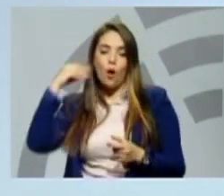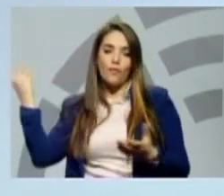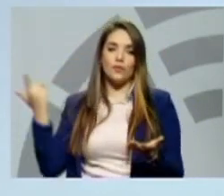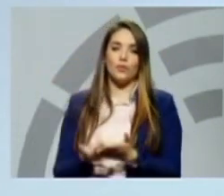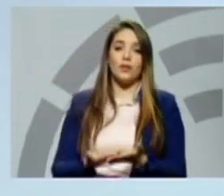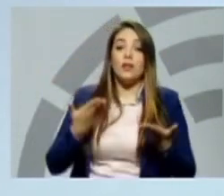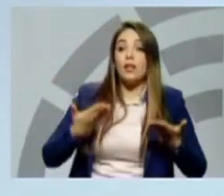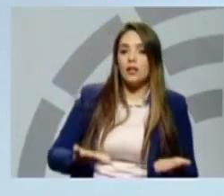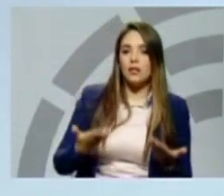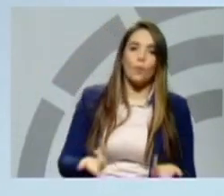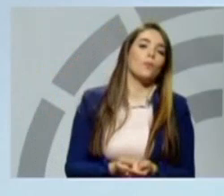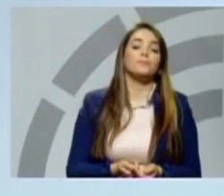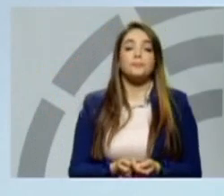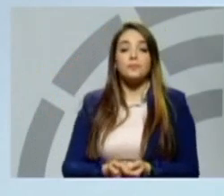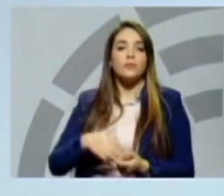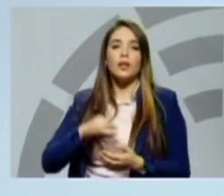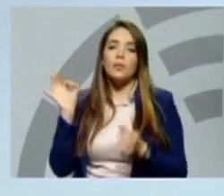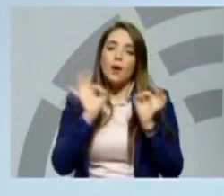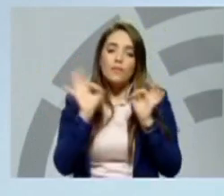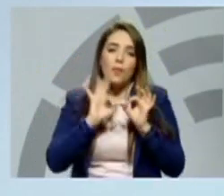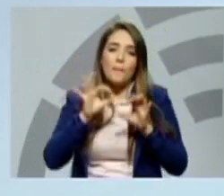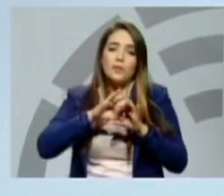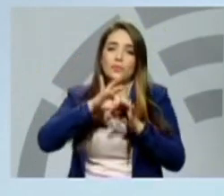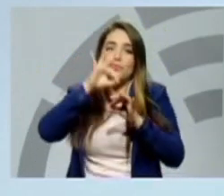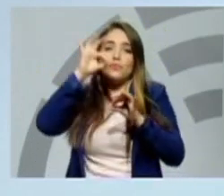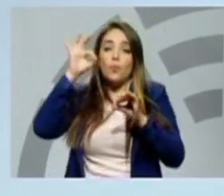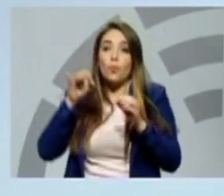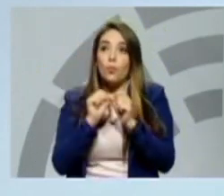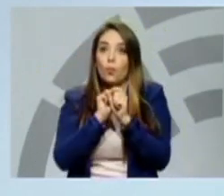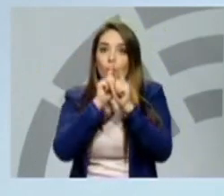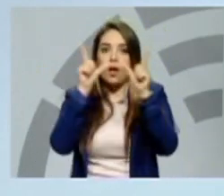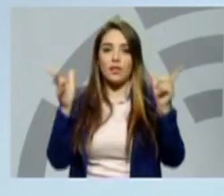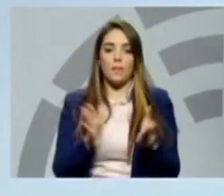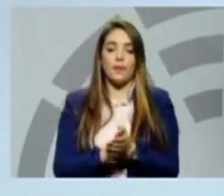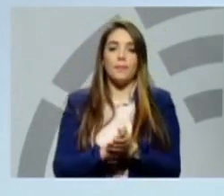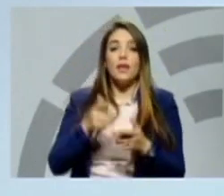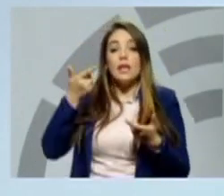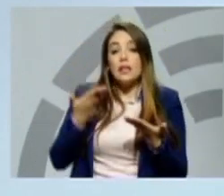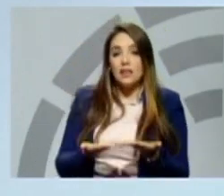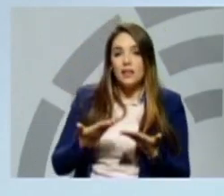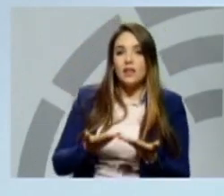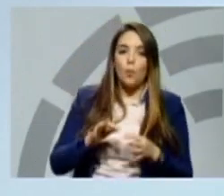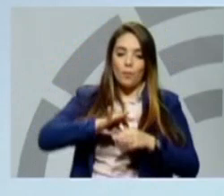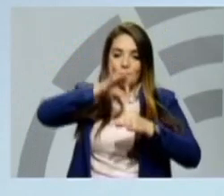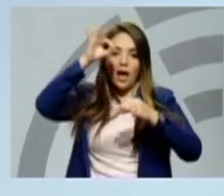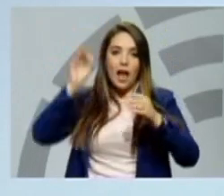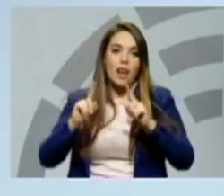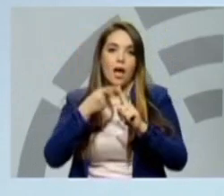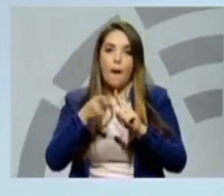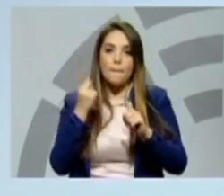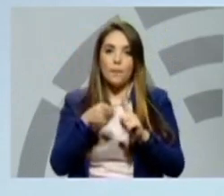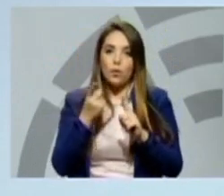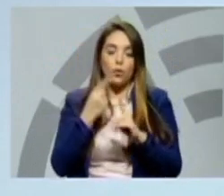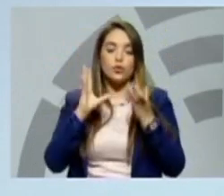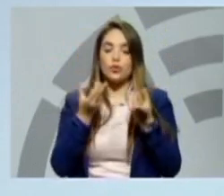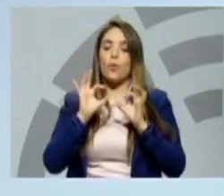الا انها لا تنطفئ تغيب وحقيقه الامر ان المحركات الاخيره المتبقيه اليوم في بلادنا واللي تحمل وحده ثقل